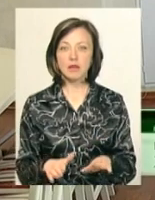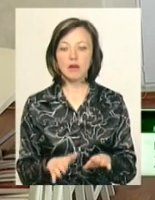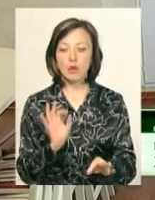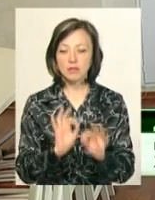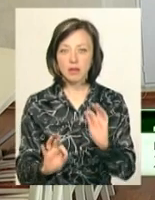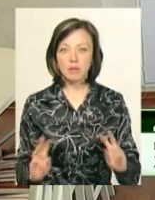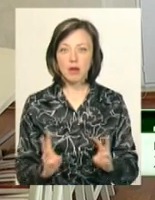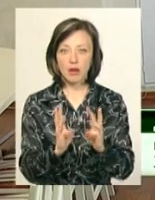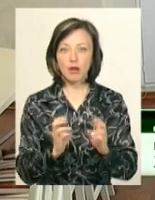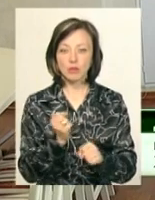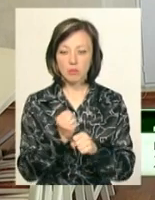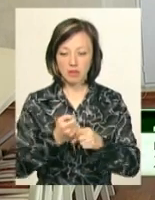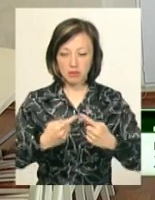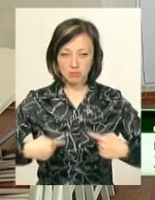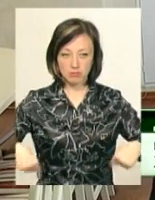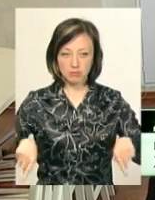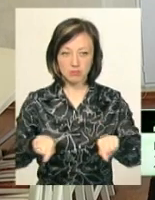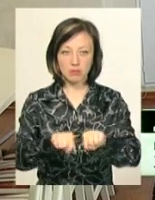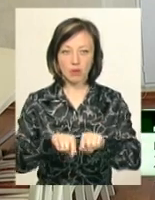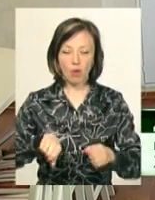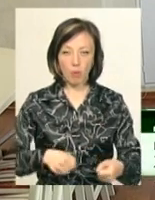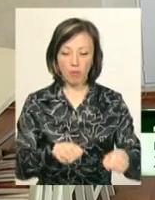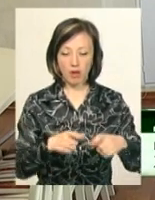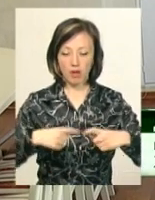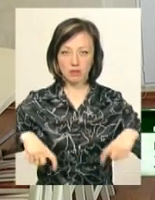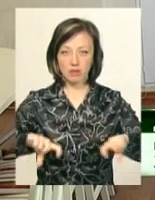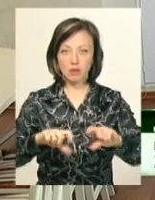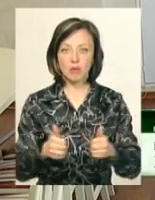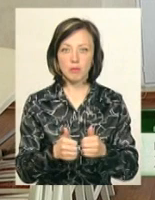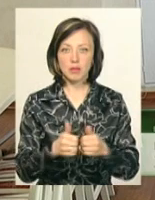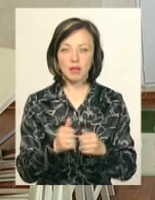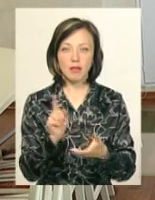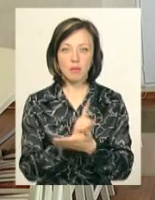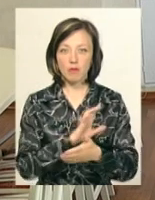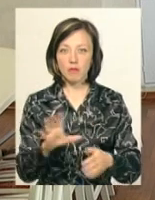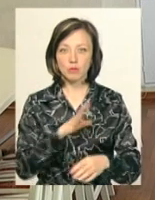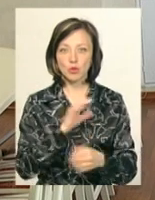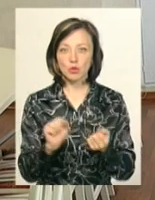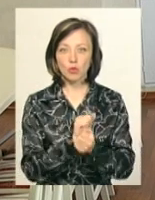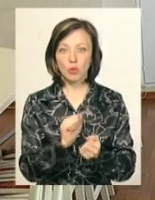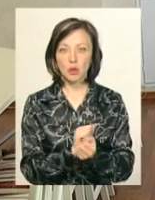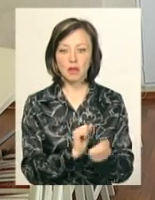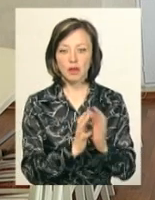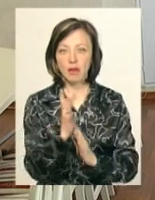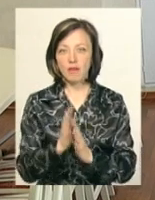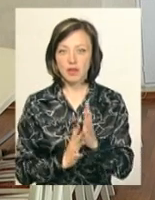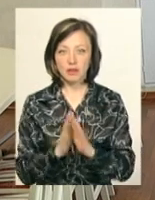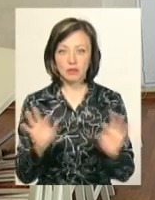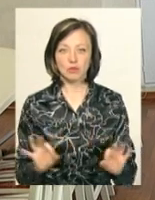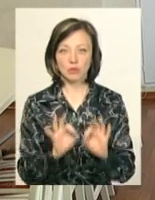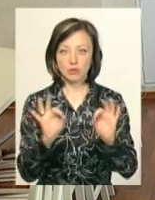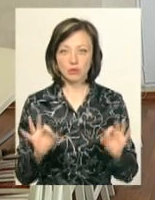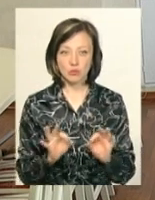зробити мінералізовану смугу вокруг цього міста, тобто обкопати її. Поблизу багаття не повинно бути ні сухої трави, ні сухостою,